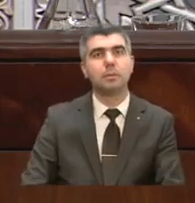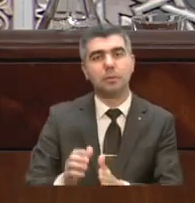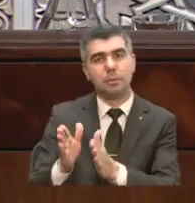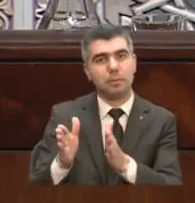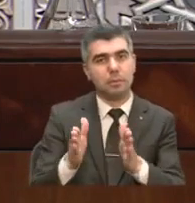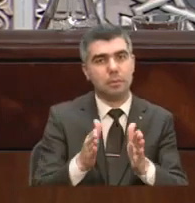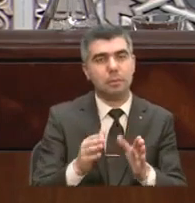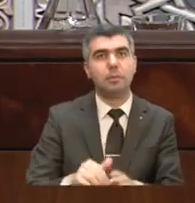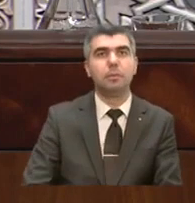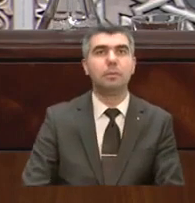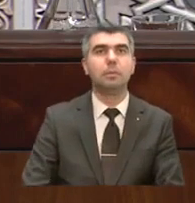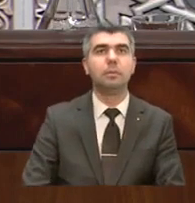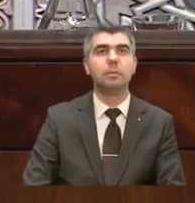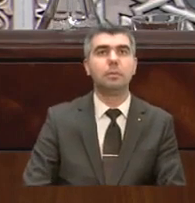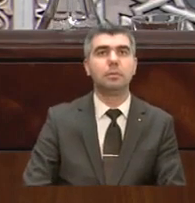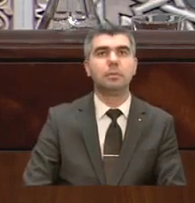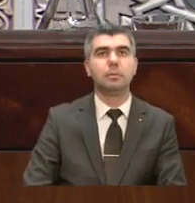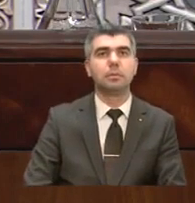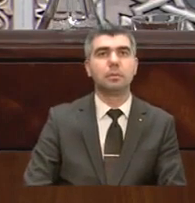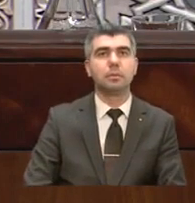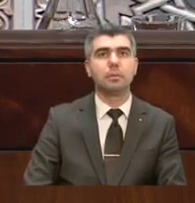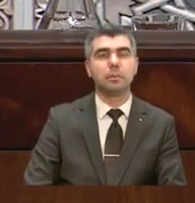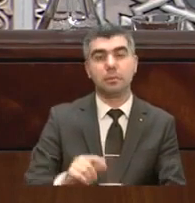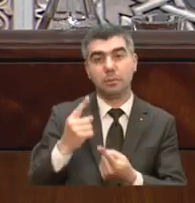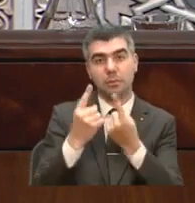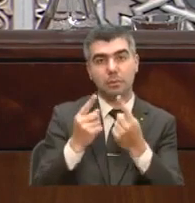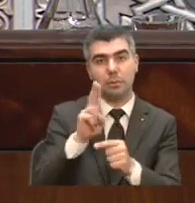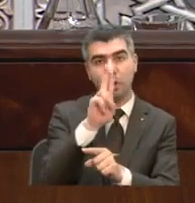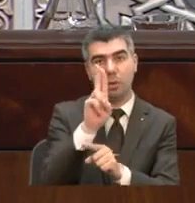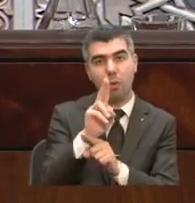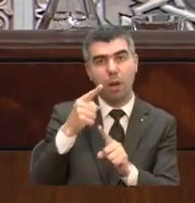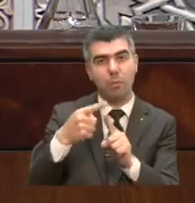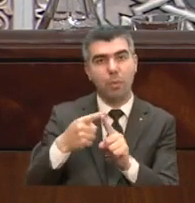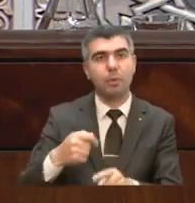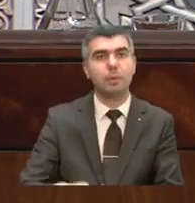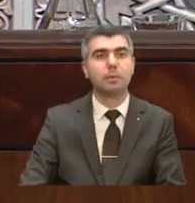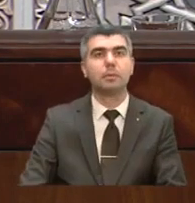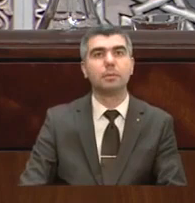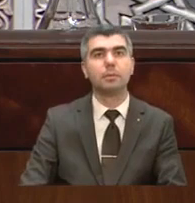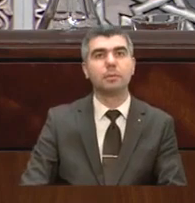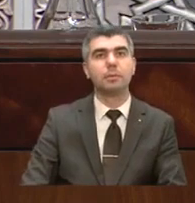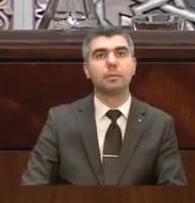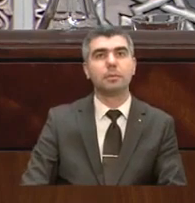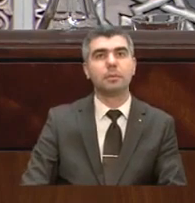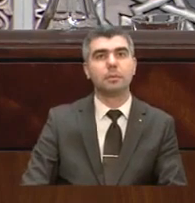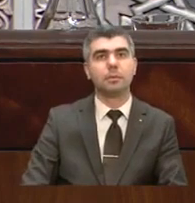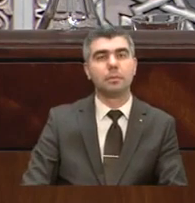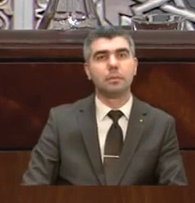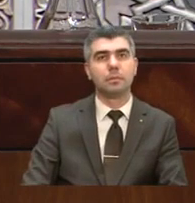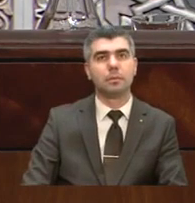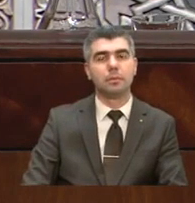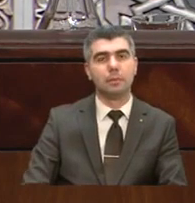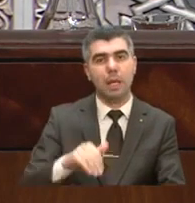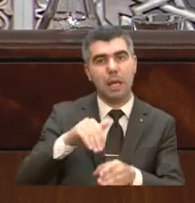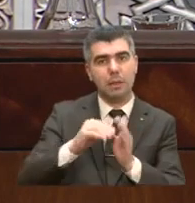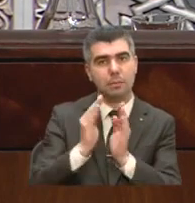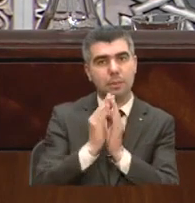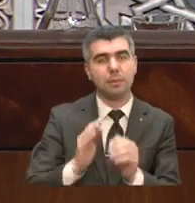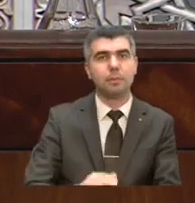شكرا السيد النائب. هل هناك من تعقيبات إضافية؟ السيد النائب عن العدالة والتنمية،